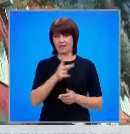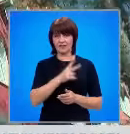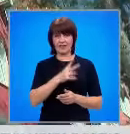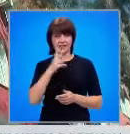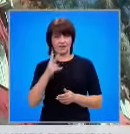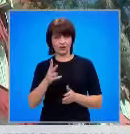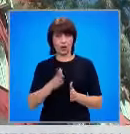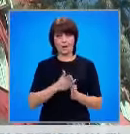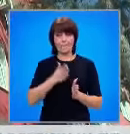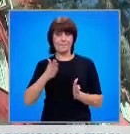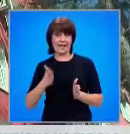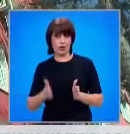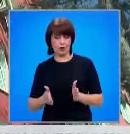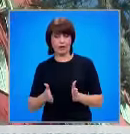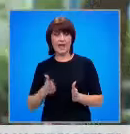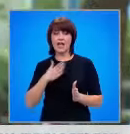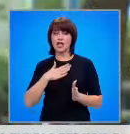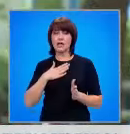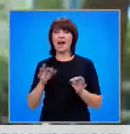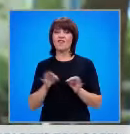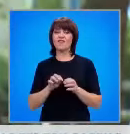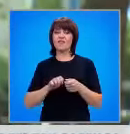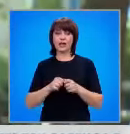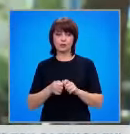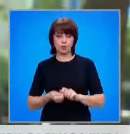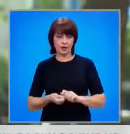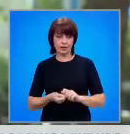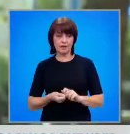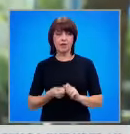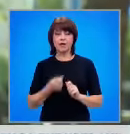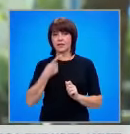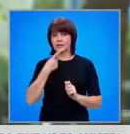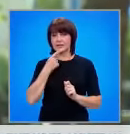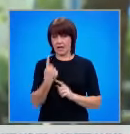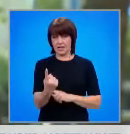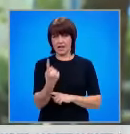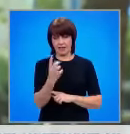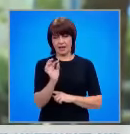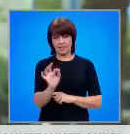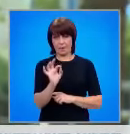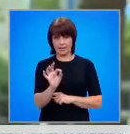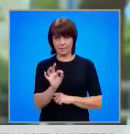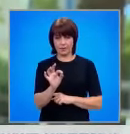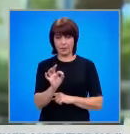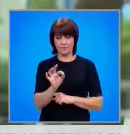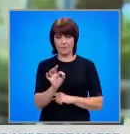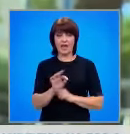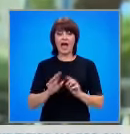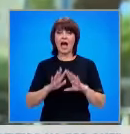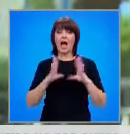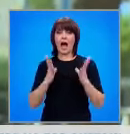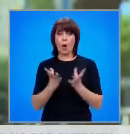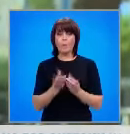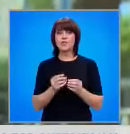2021-2022 година е имало фактуриране на суми, условно казано, за 1000 лева, а общата